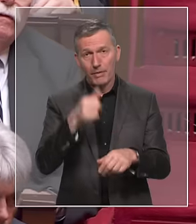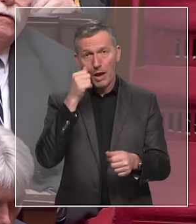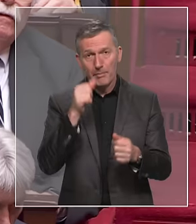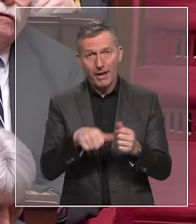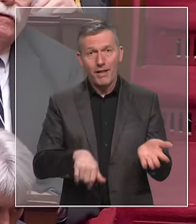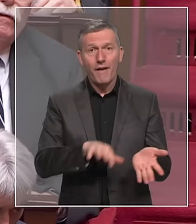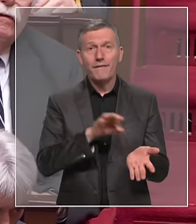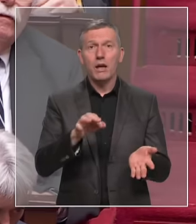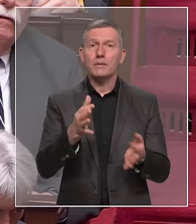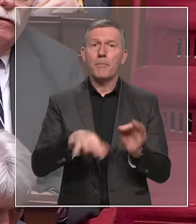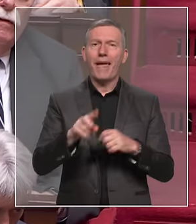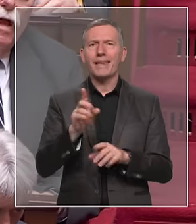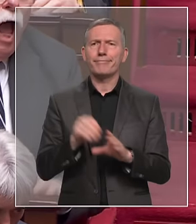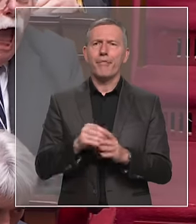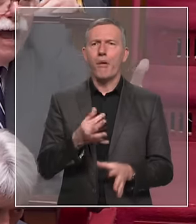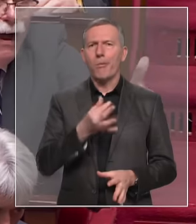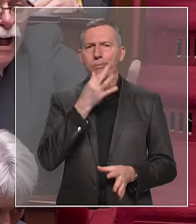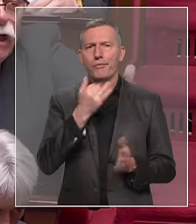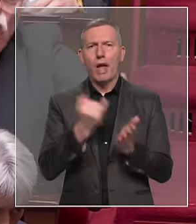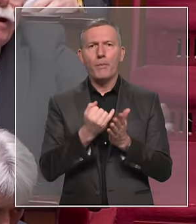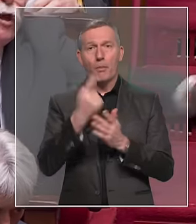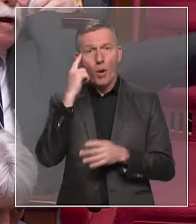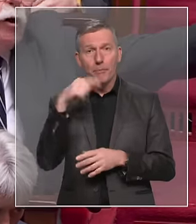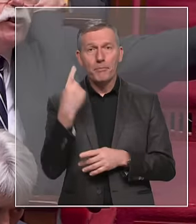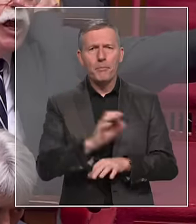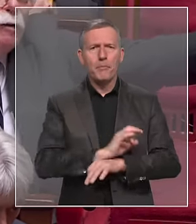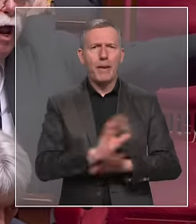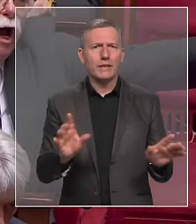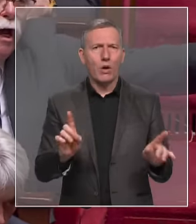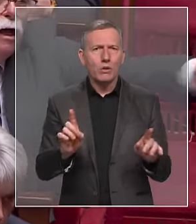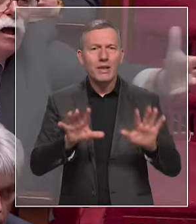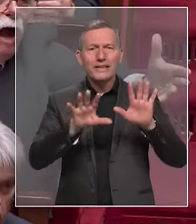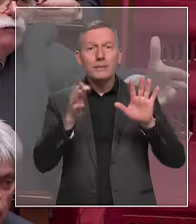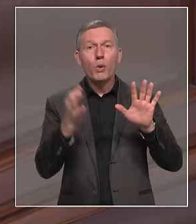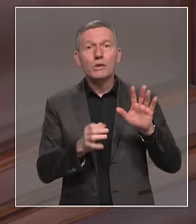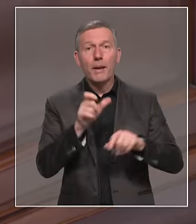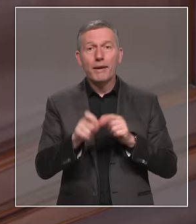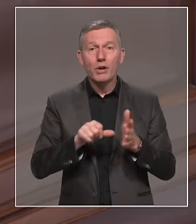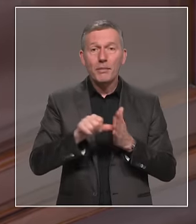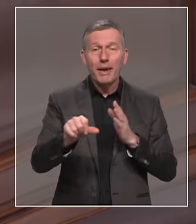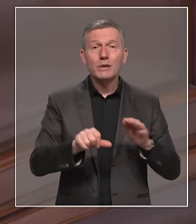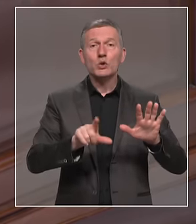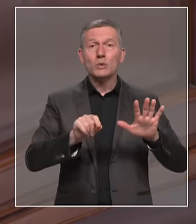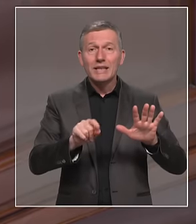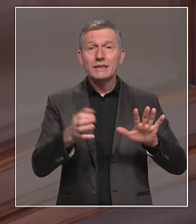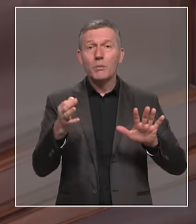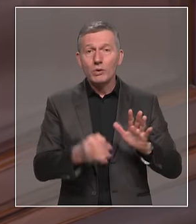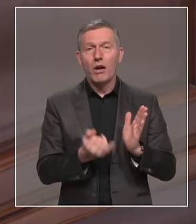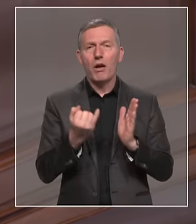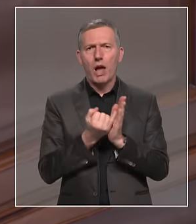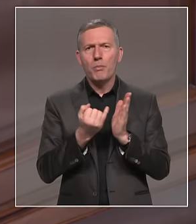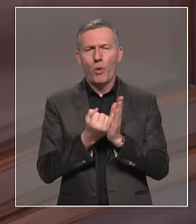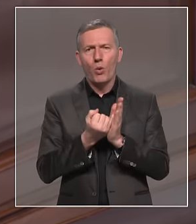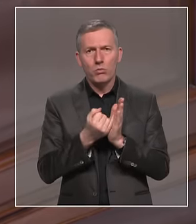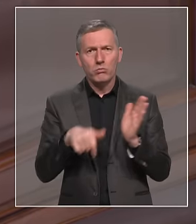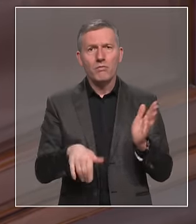paradis fiscal pour personne. En France, 10% des contribuables payent 70% de l'impôt sur le revenu.